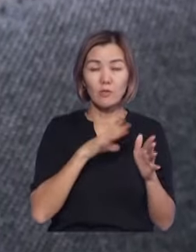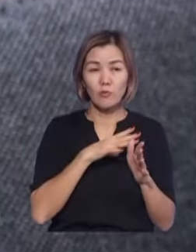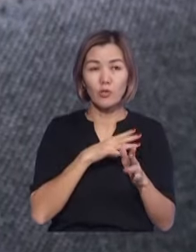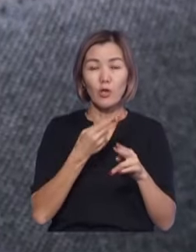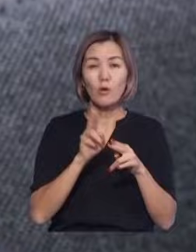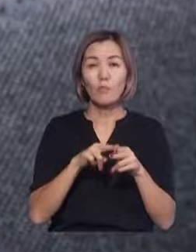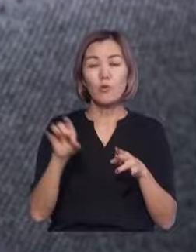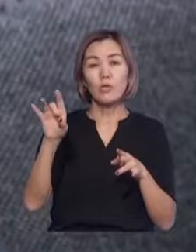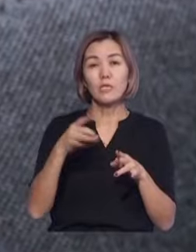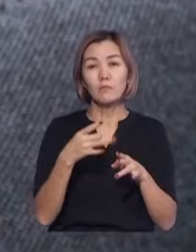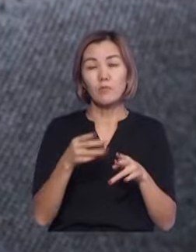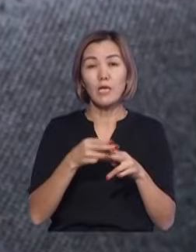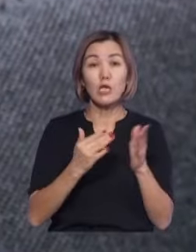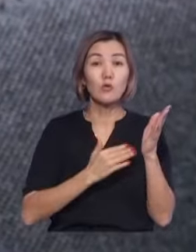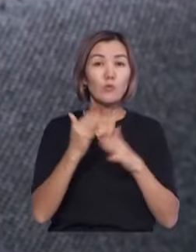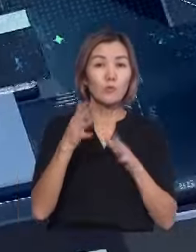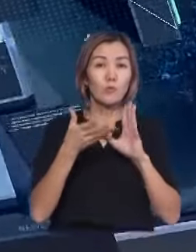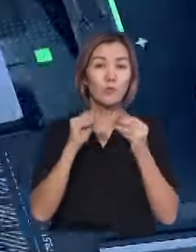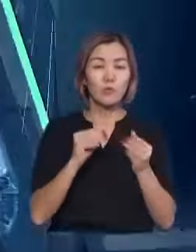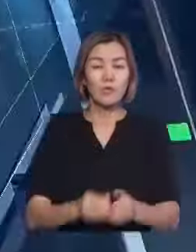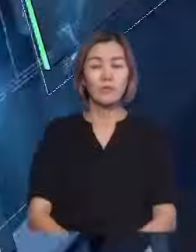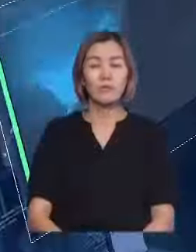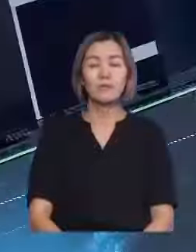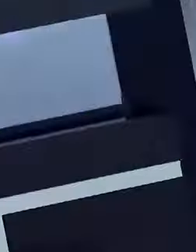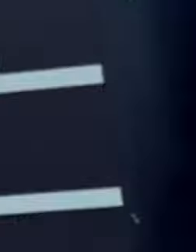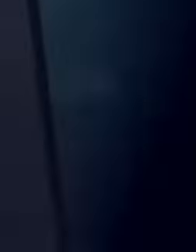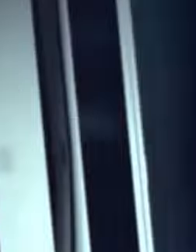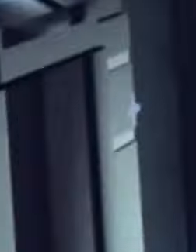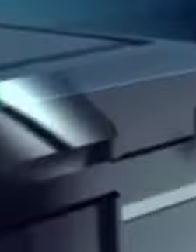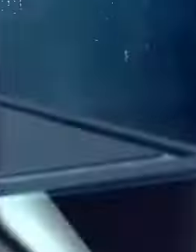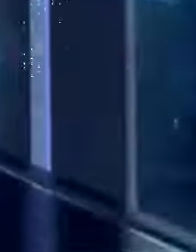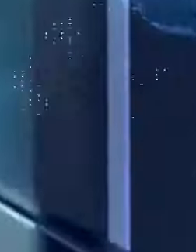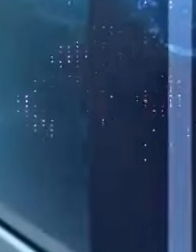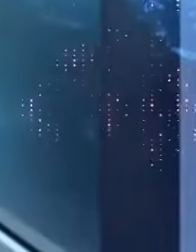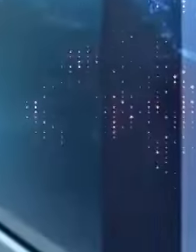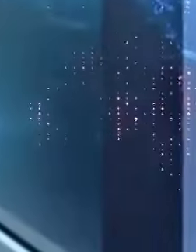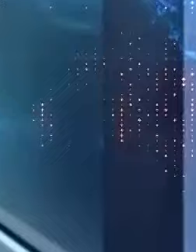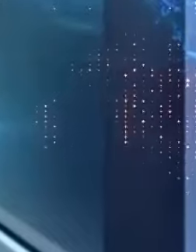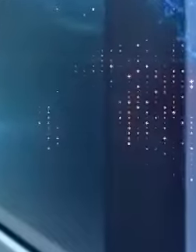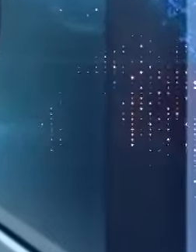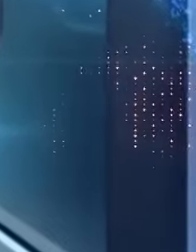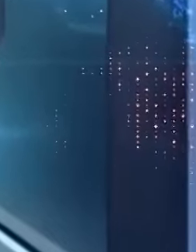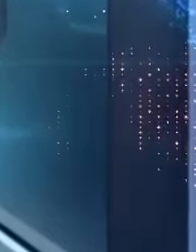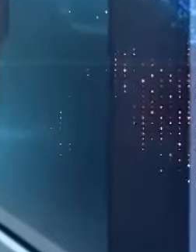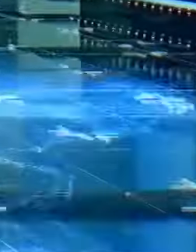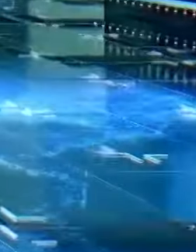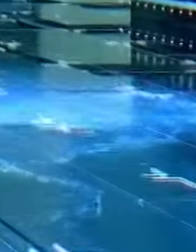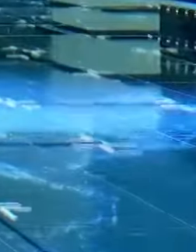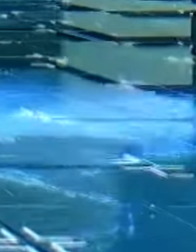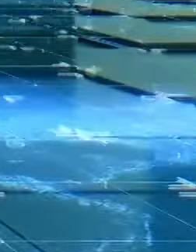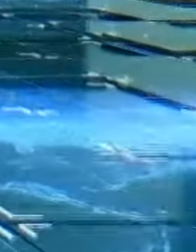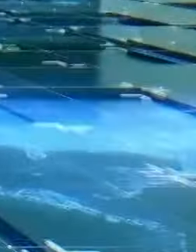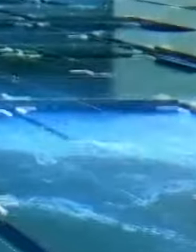Ал бұл республикадағы ең жоғары көрсеткіш. Ақбота Оралғызы, Бекжан Кенжебай, Жетісу арнасы, Алматы облысы.